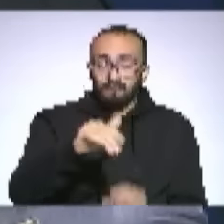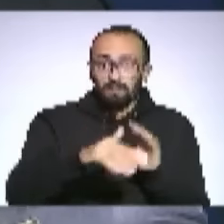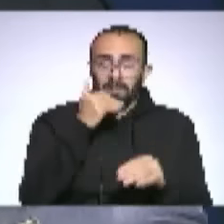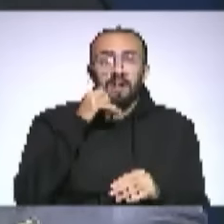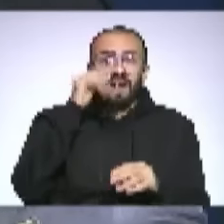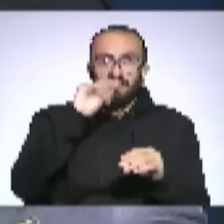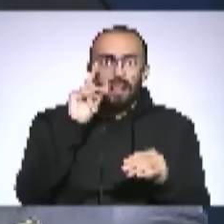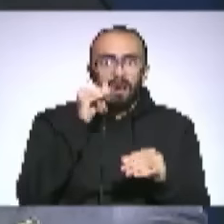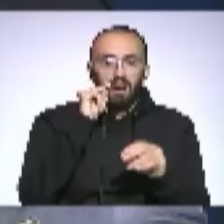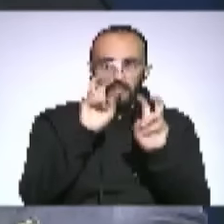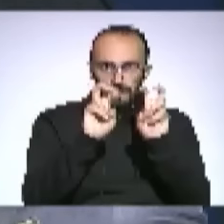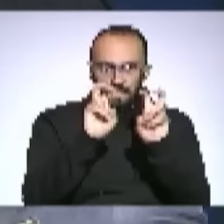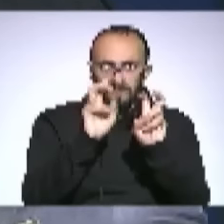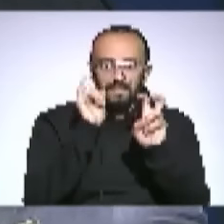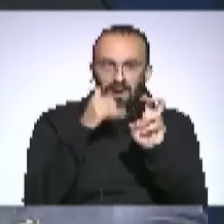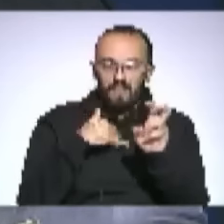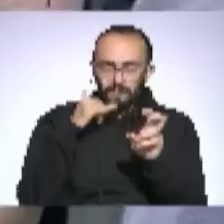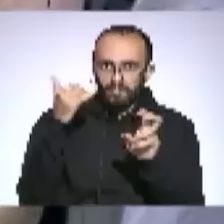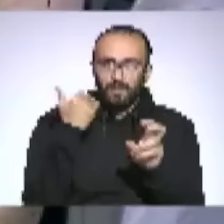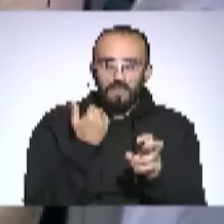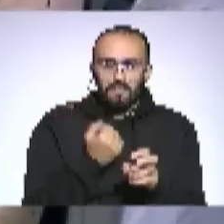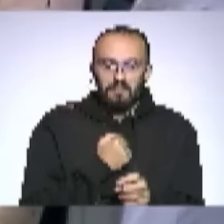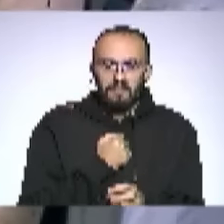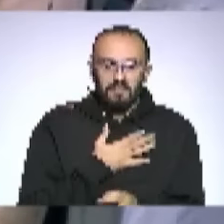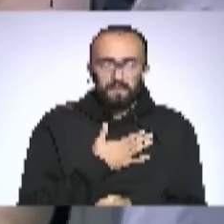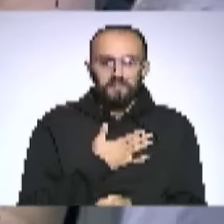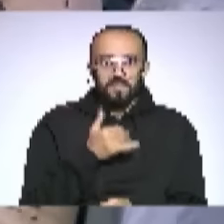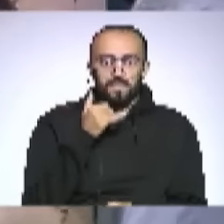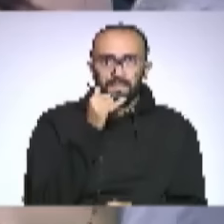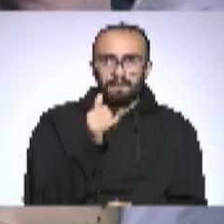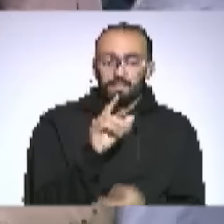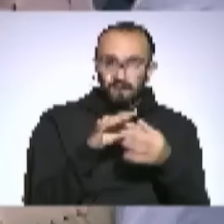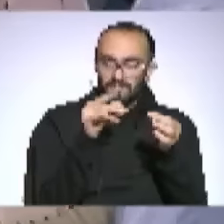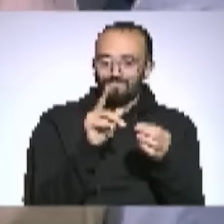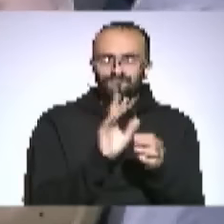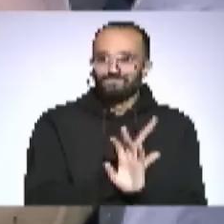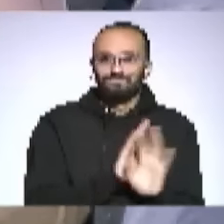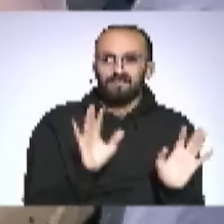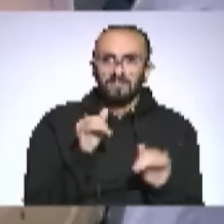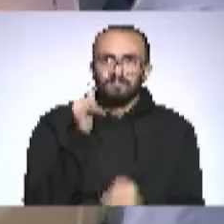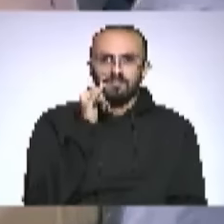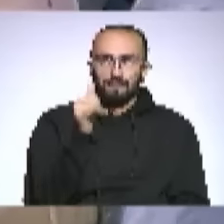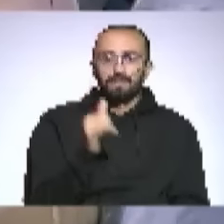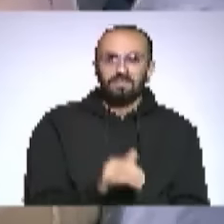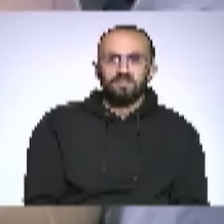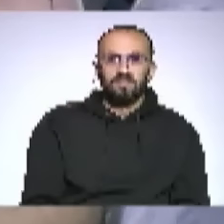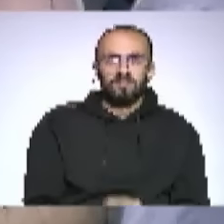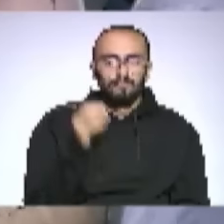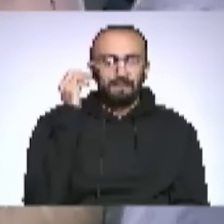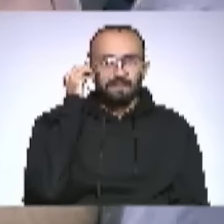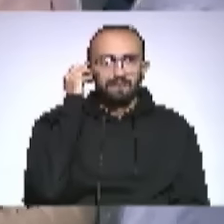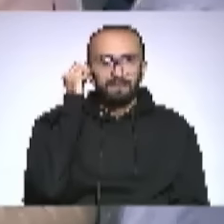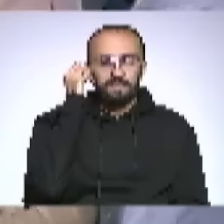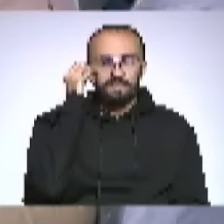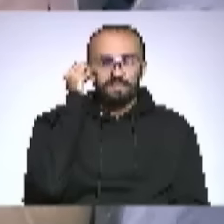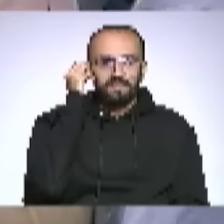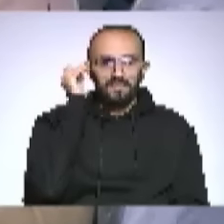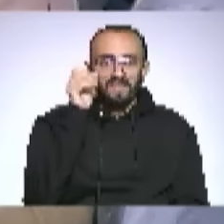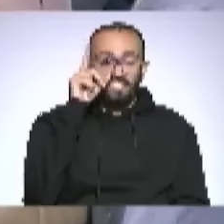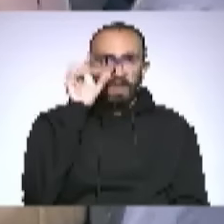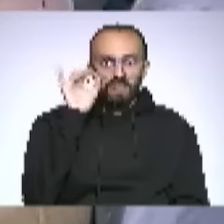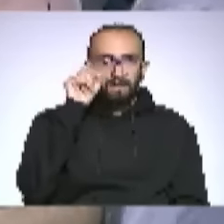تقفليش بقى بشكرك اص ده يعني ده محتاج حد نخوه الرجوله فين يعني حد يفوقه